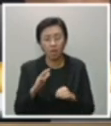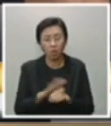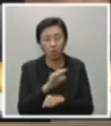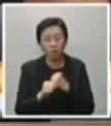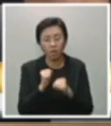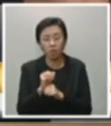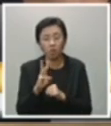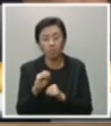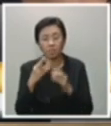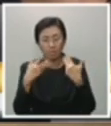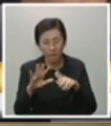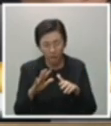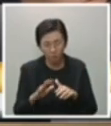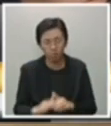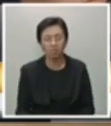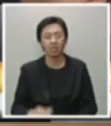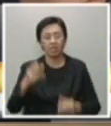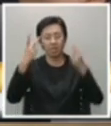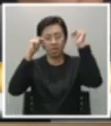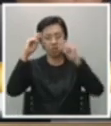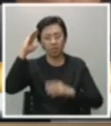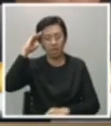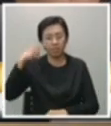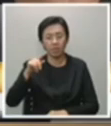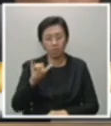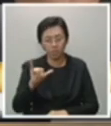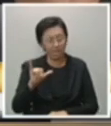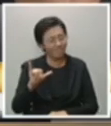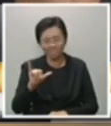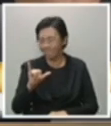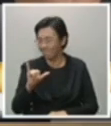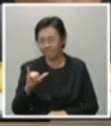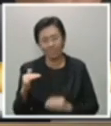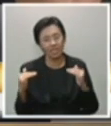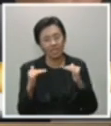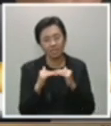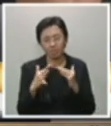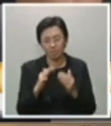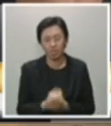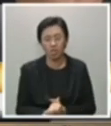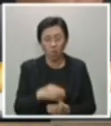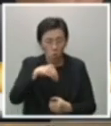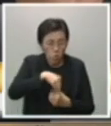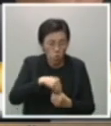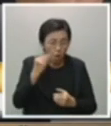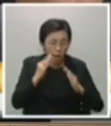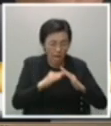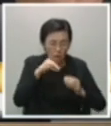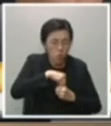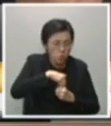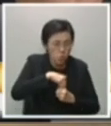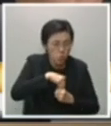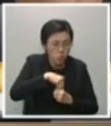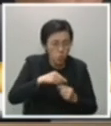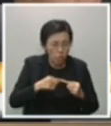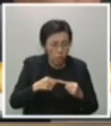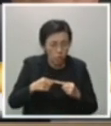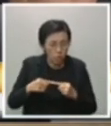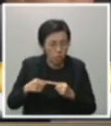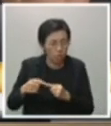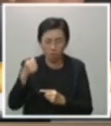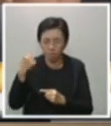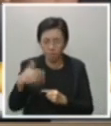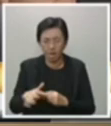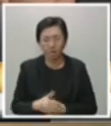ราชการก็คือพลเอกประยุทธ์จันทร์โอชาจึงหมดสิทธิ์ในการที่จะเข้าพักอาศัยในอาคารบ้านพักของหน่วยงานใน